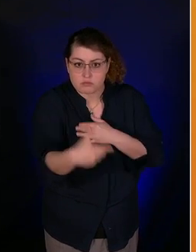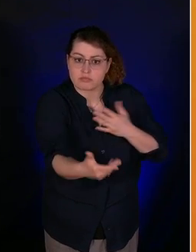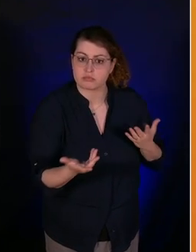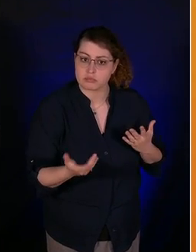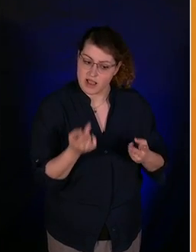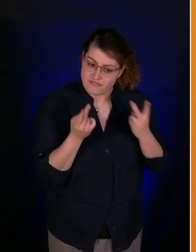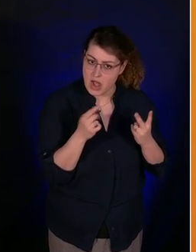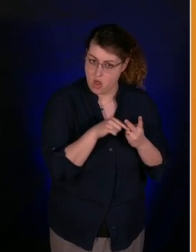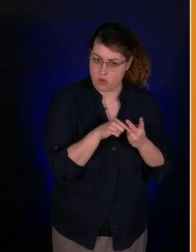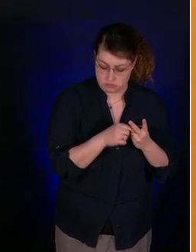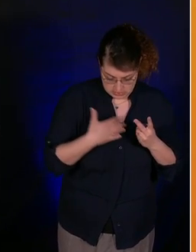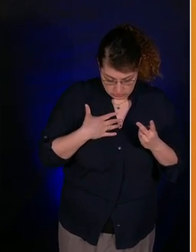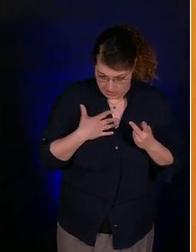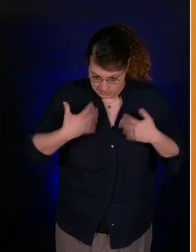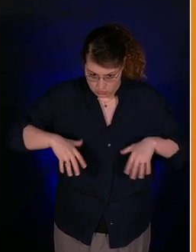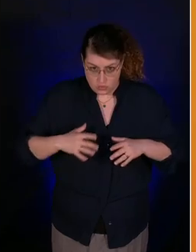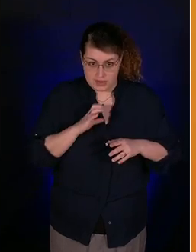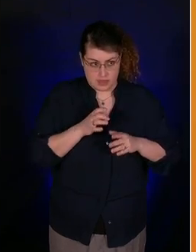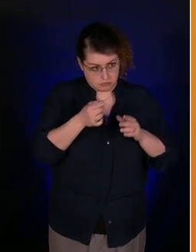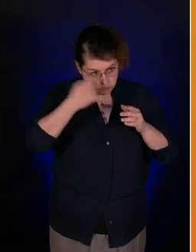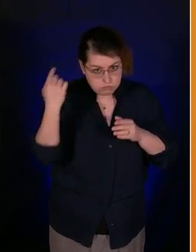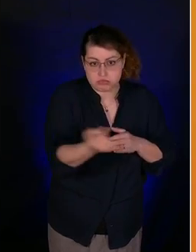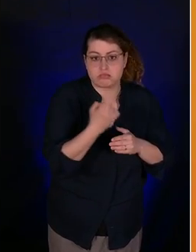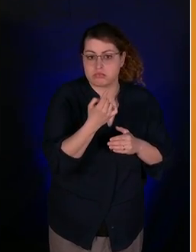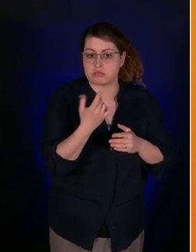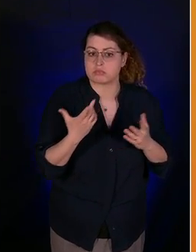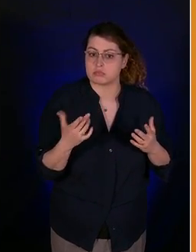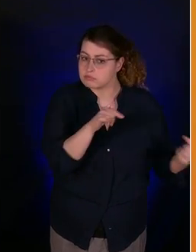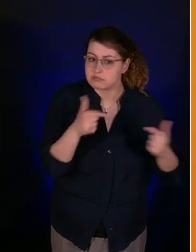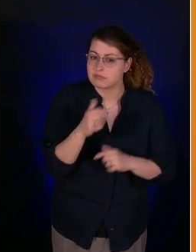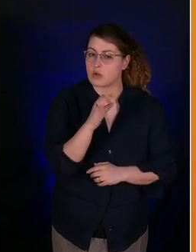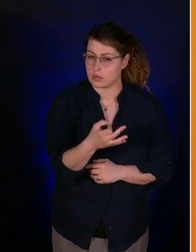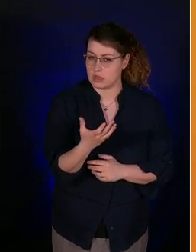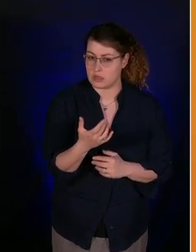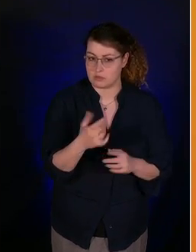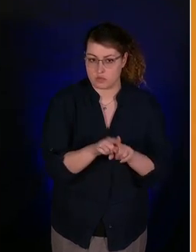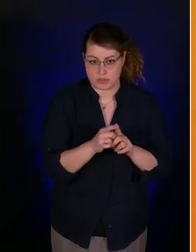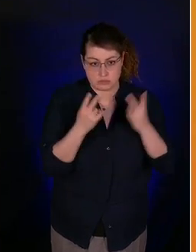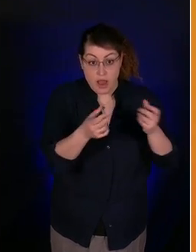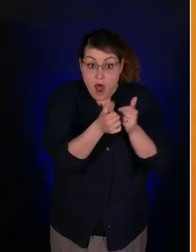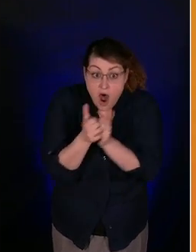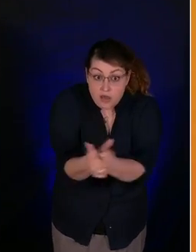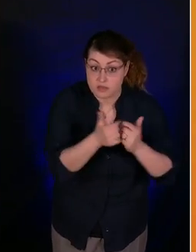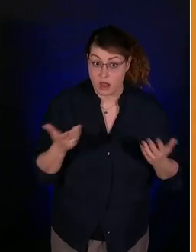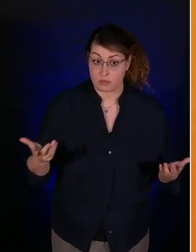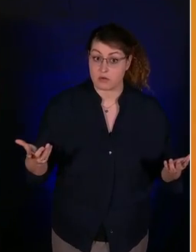ces valeurs au-delà de nous-mêmes, portons-les sereinement, parce que débattus, mais surtout, portons-les ensemble.